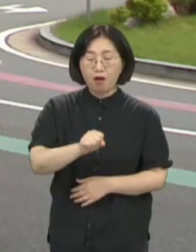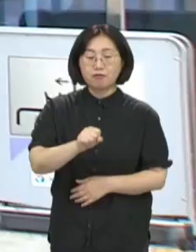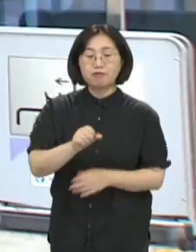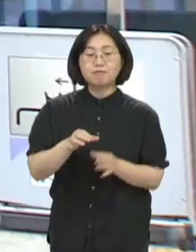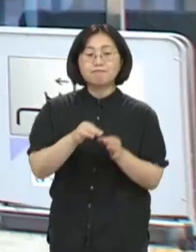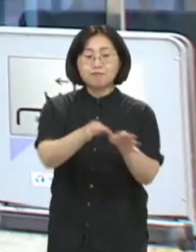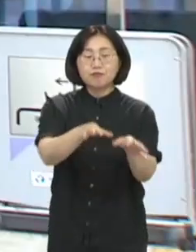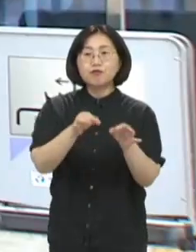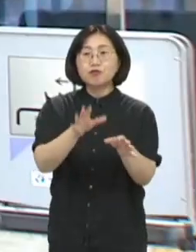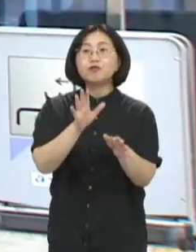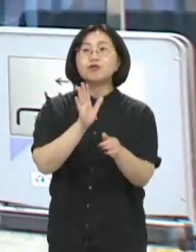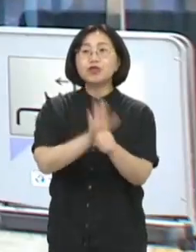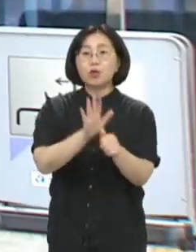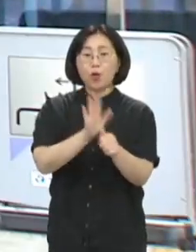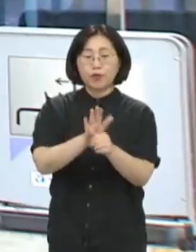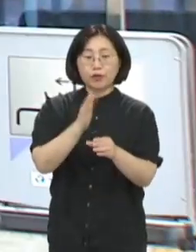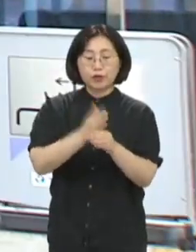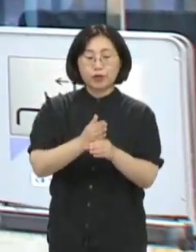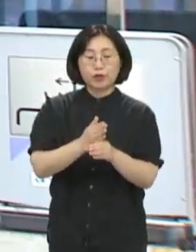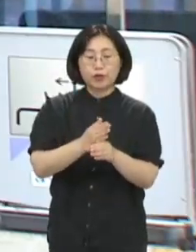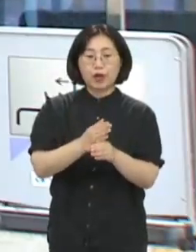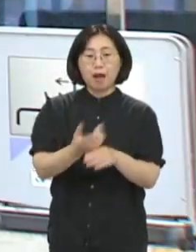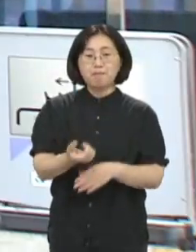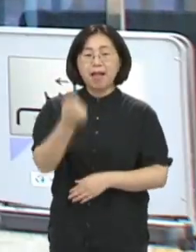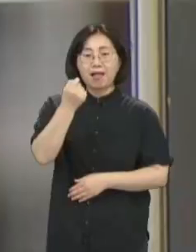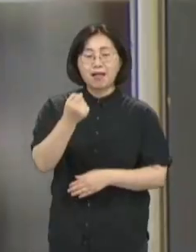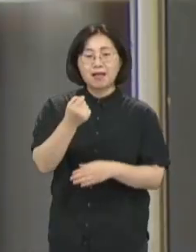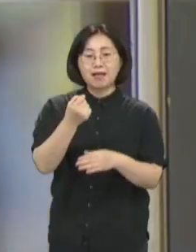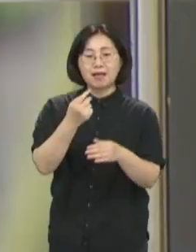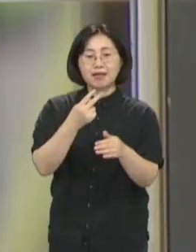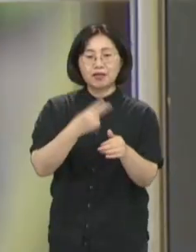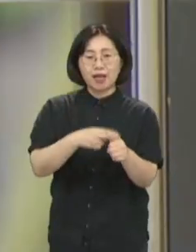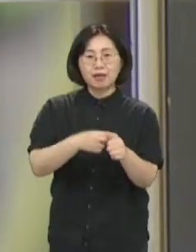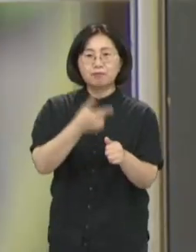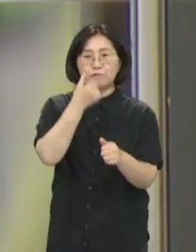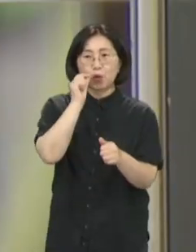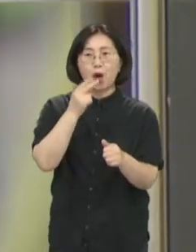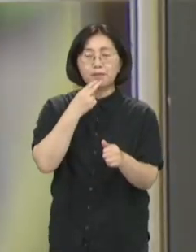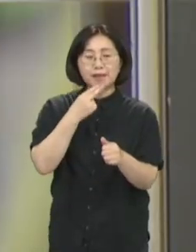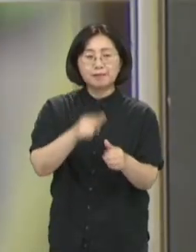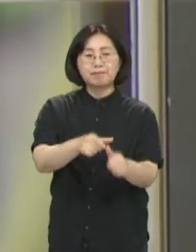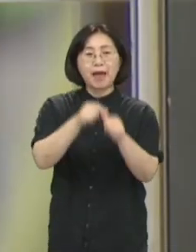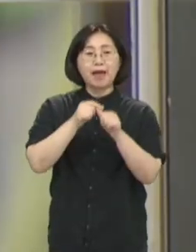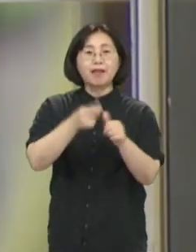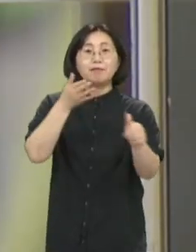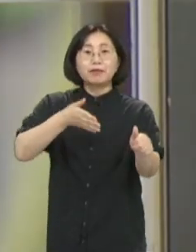병원에 지원하고 있다며 병원측에 조속한 의료 공백 정상화를 당부했습니다